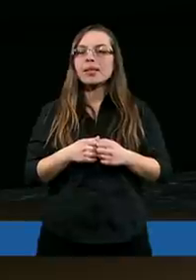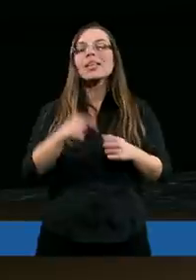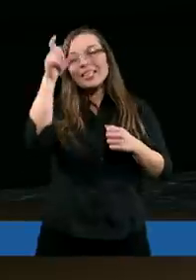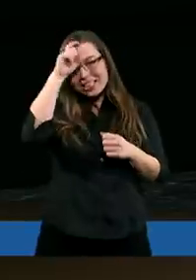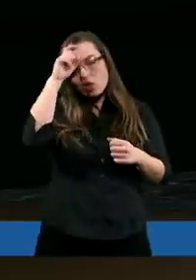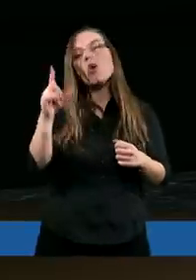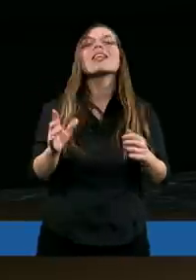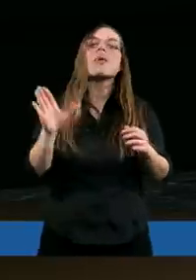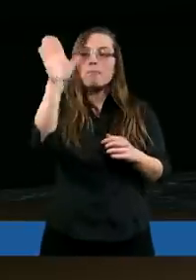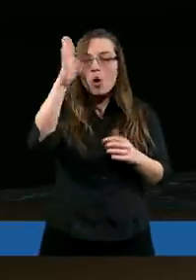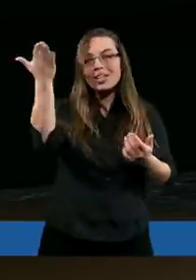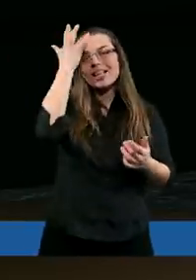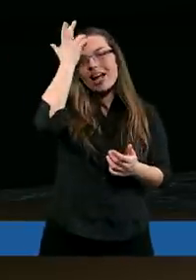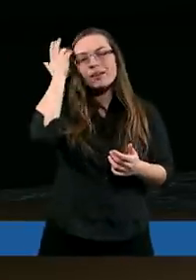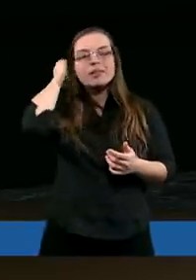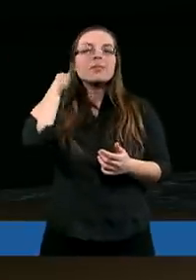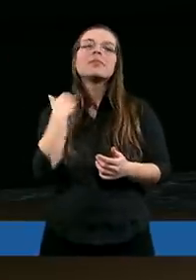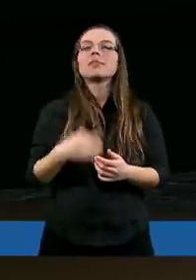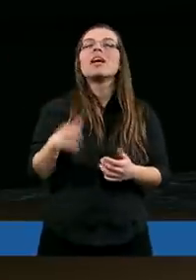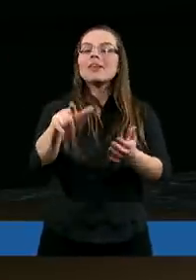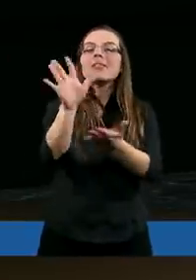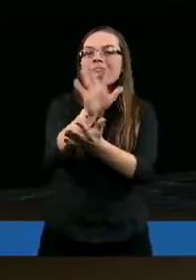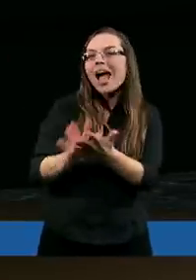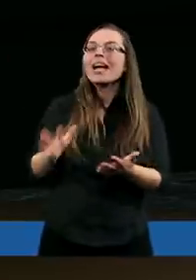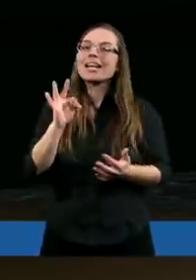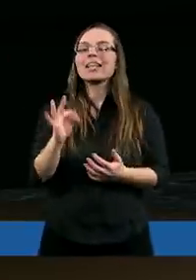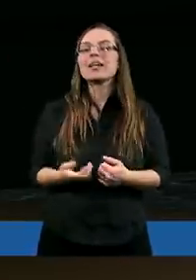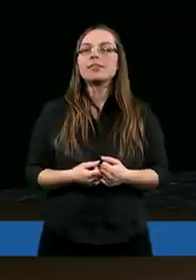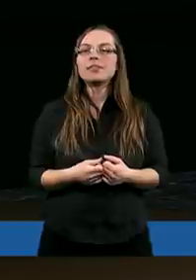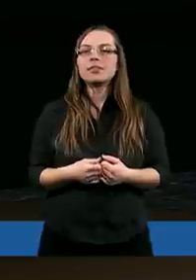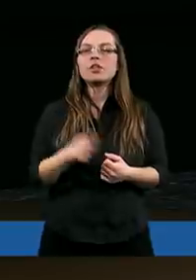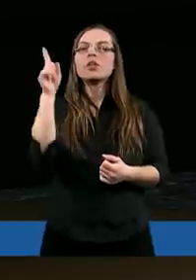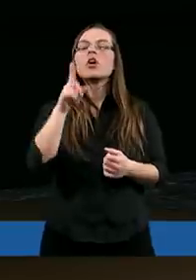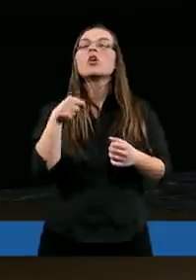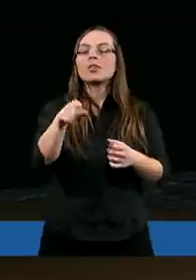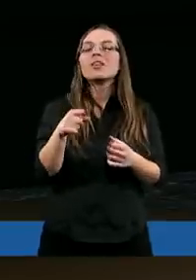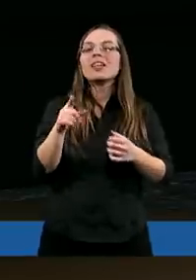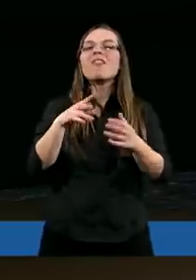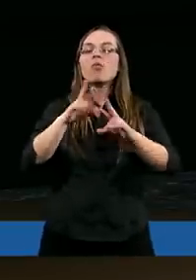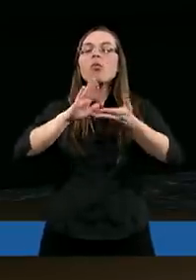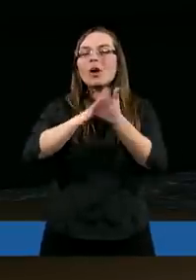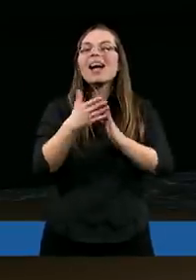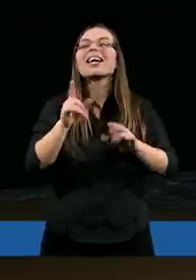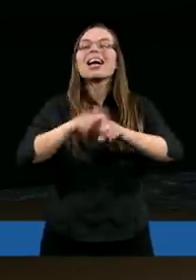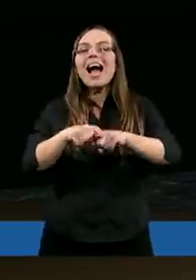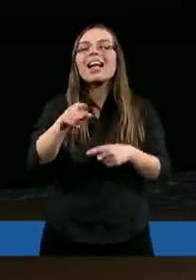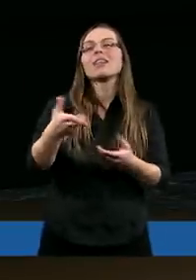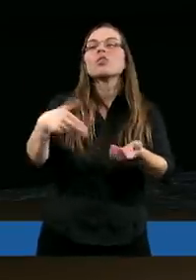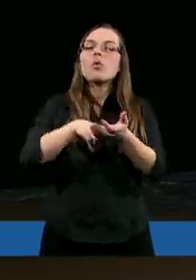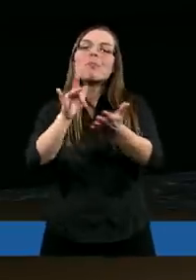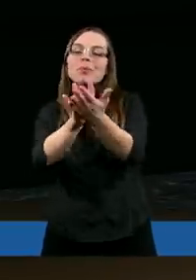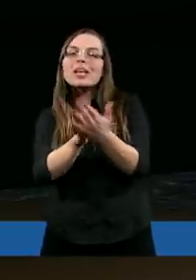istoty boskie, którym tekst w układzie greckim przypisuje to